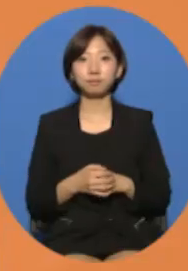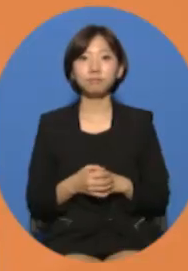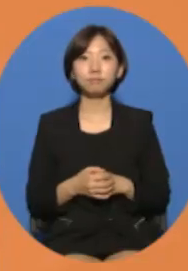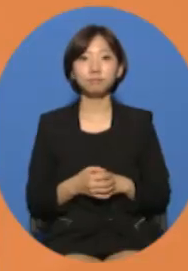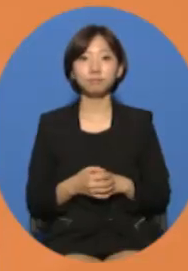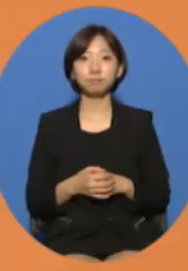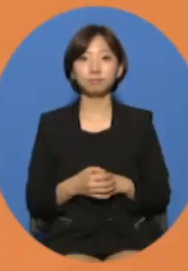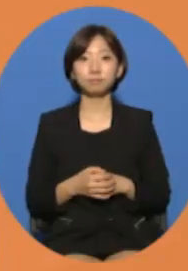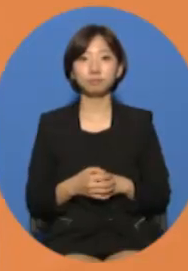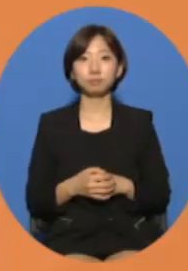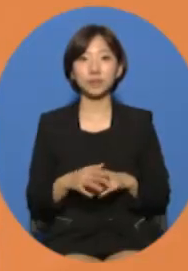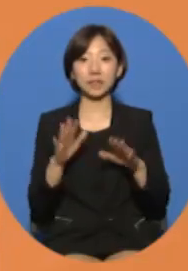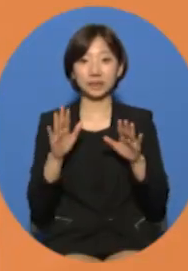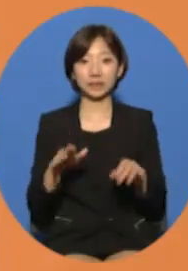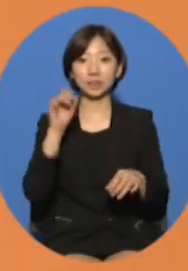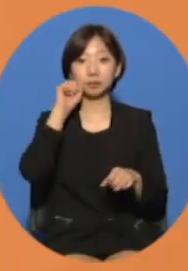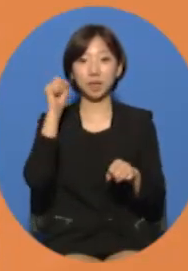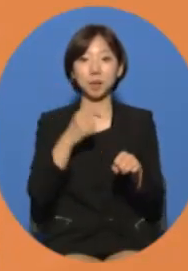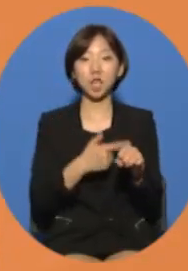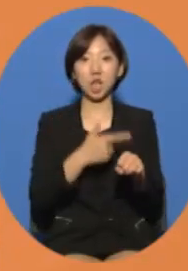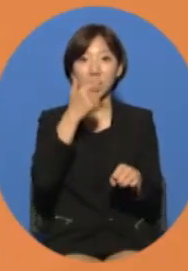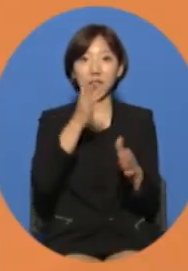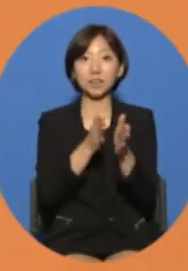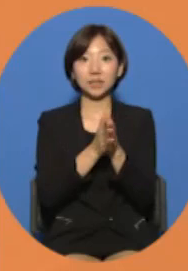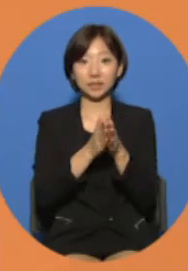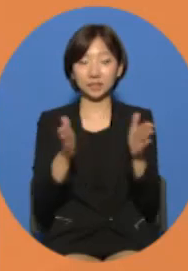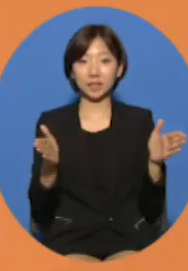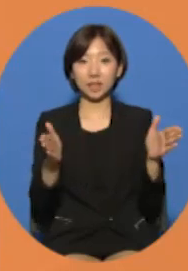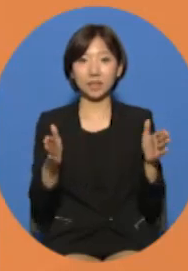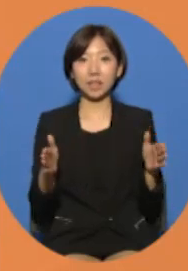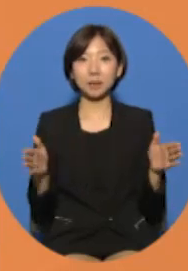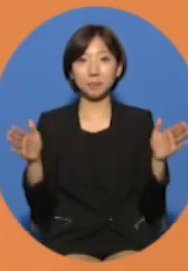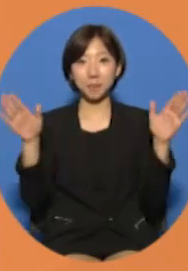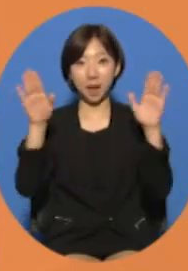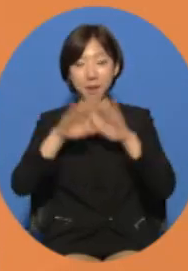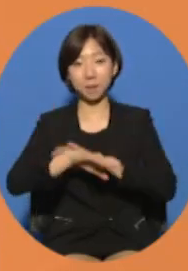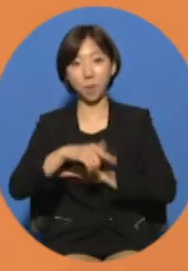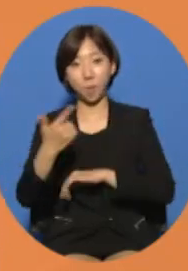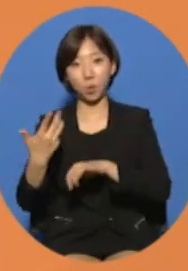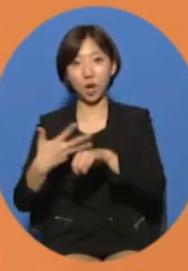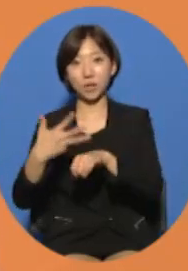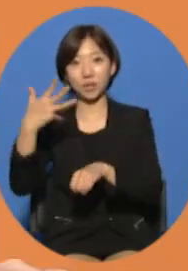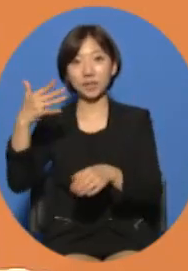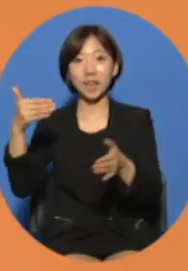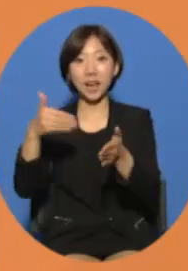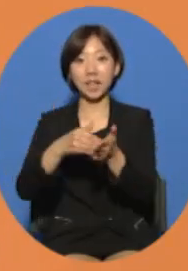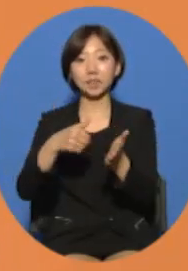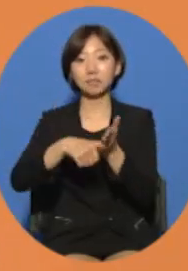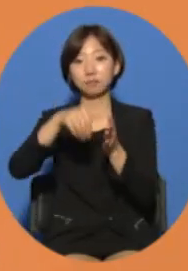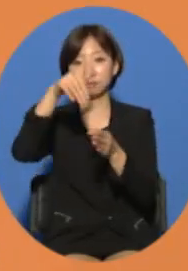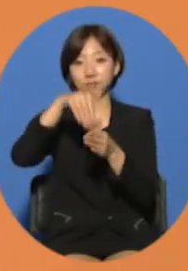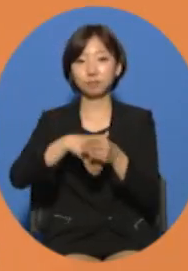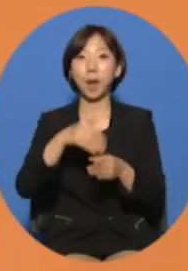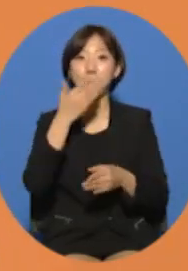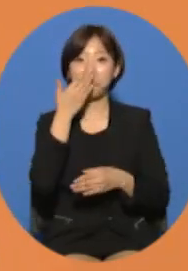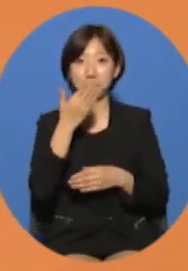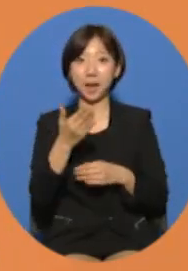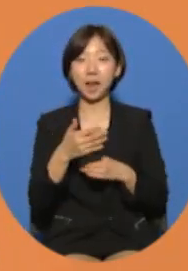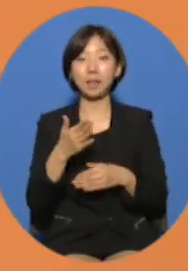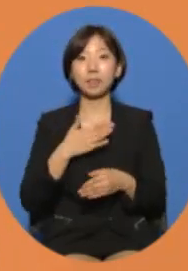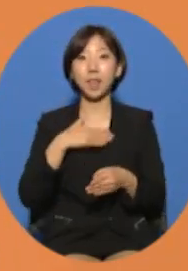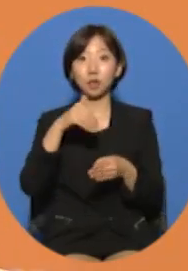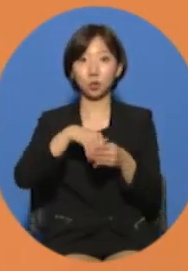정리해보자면 6시에 이제 시작이 됐고요. 네. 8시까지 오늘 투표를 하실 수가 있습니다. 네. 앞서 말씀드린 내 투표소